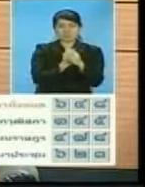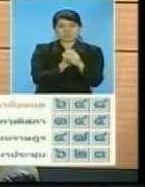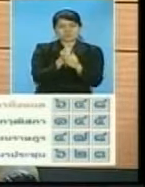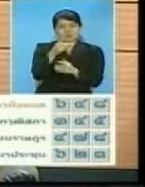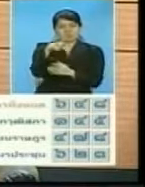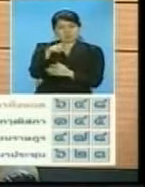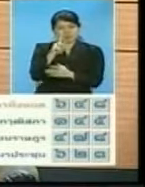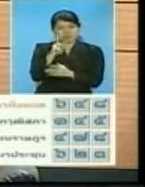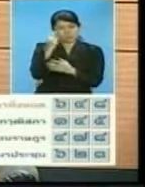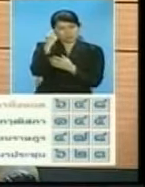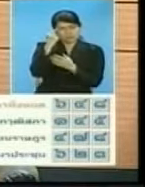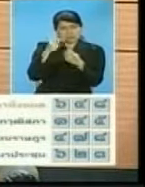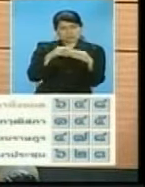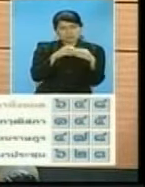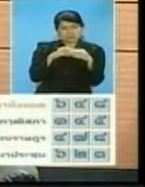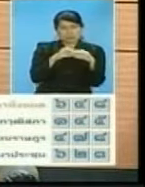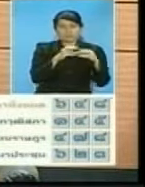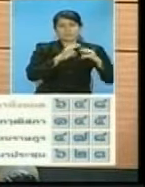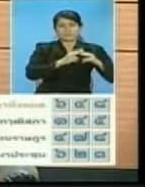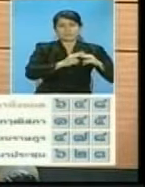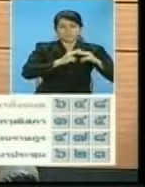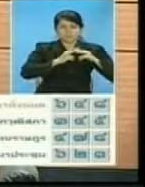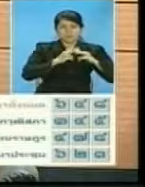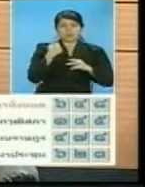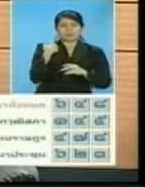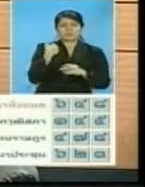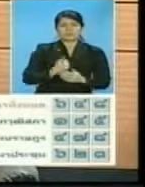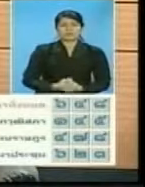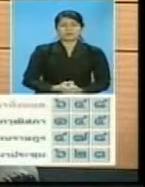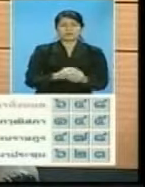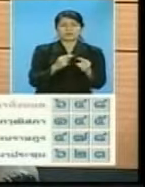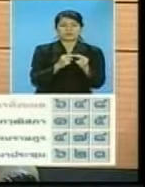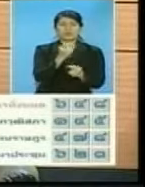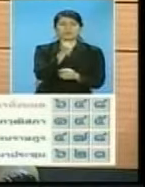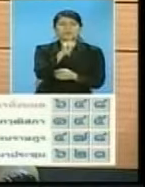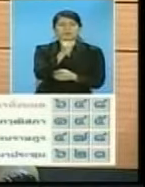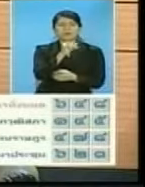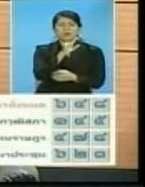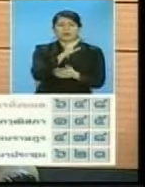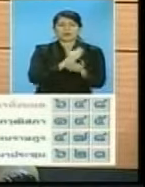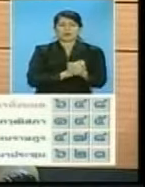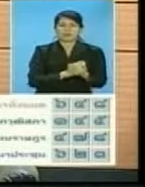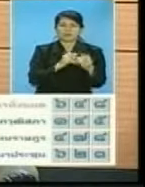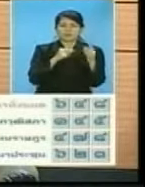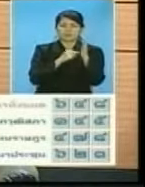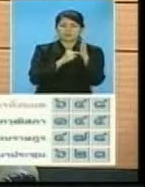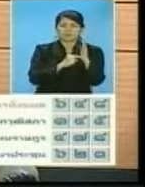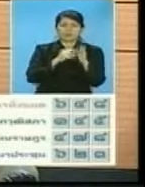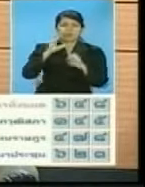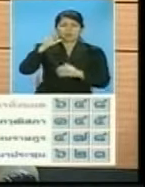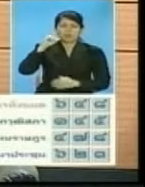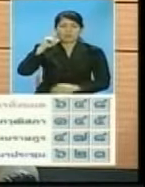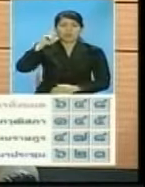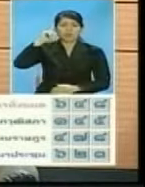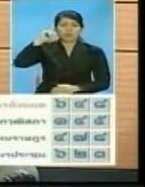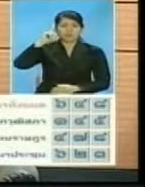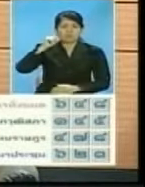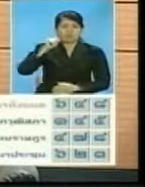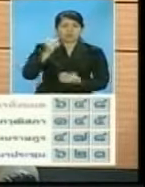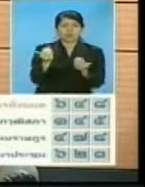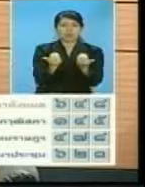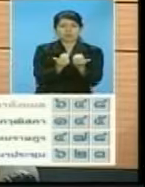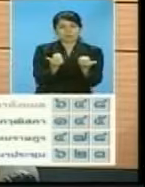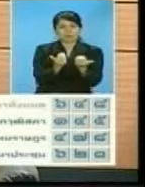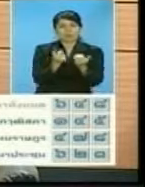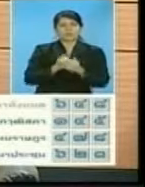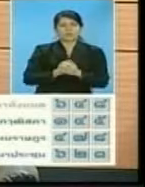ซึ่งตนเองมีความสัมพันธ์ไม่ว่าจะเป็นบิดามารดาไม่ว่าจะเป็นสามีภรรยาหรือจะเป็นบุต